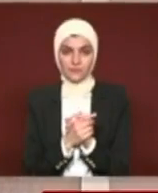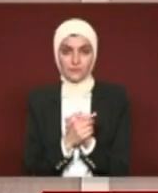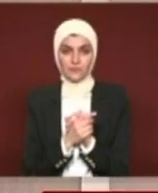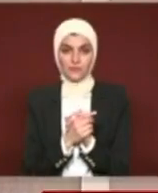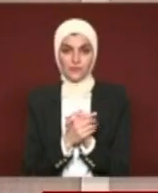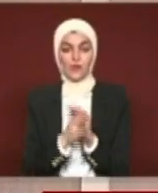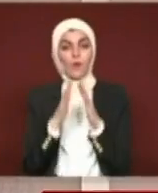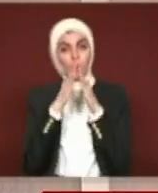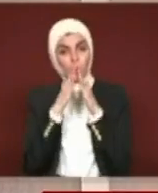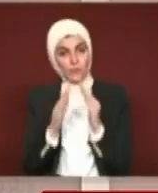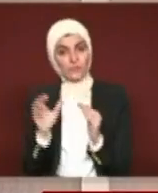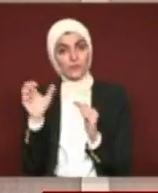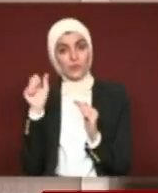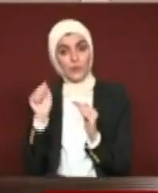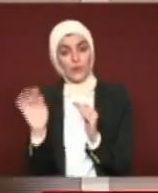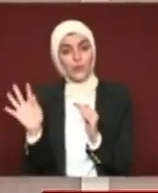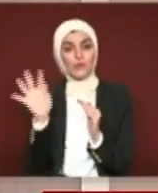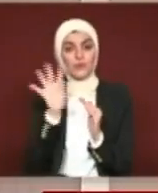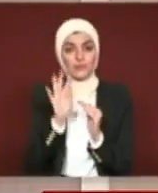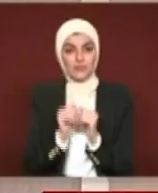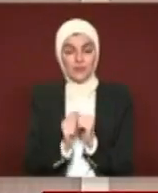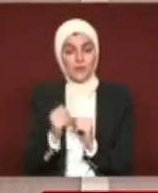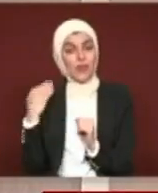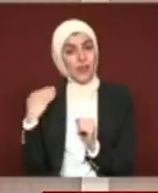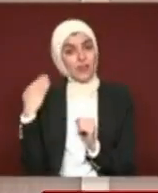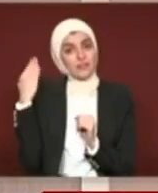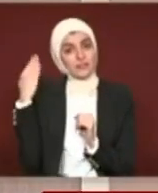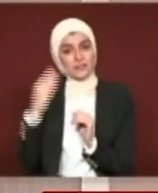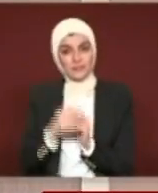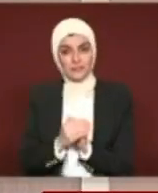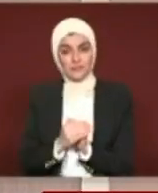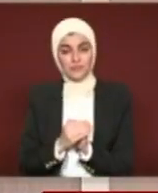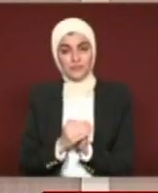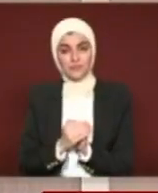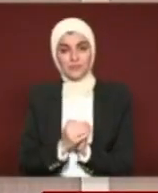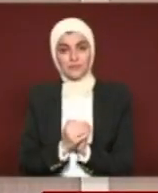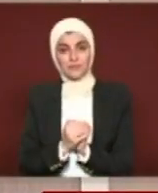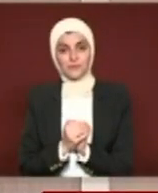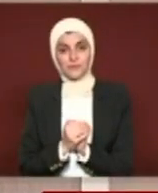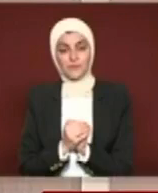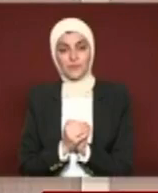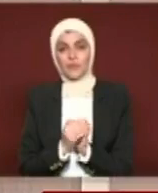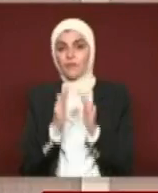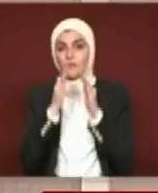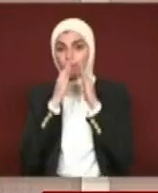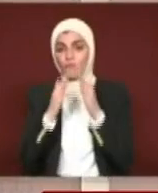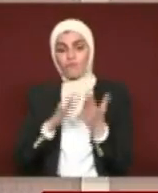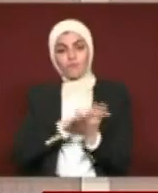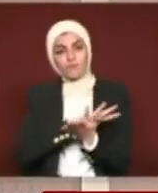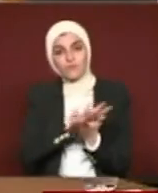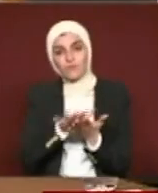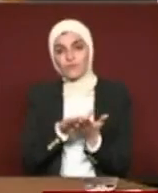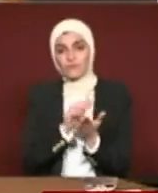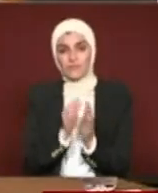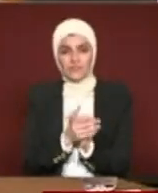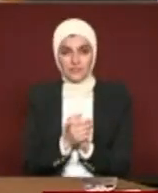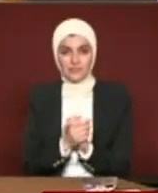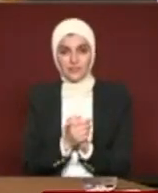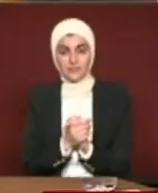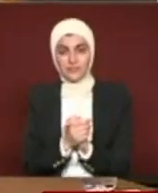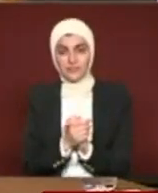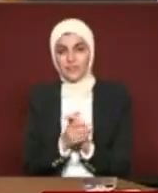وشعبها العظيم يستحق منا الكثير، وما تعانيه مصر الآن لا يليق بمكانة